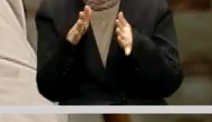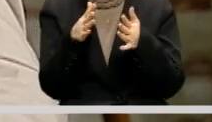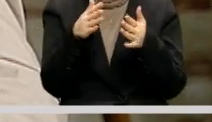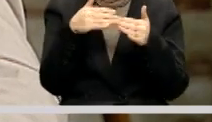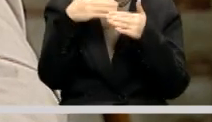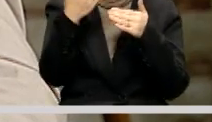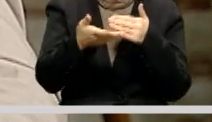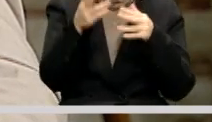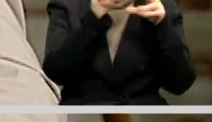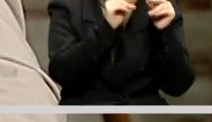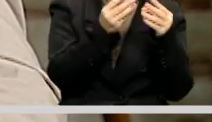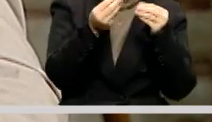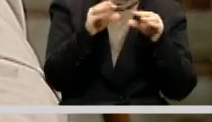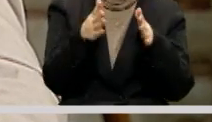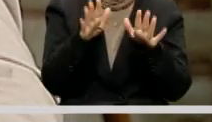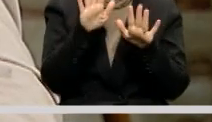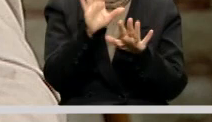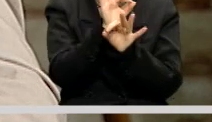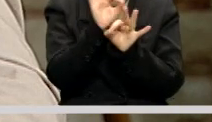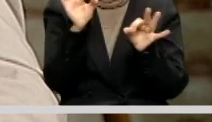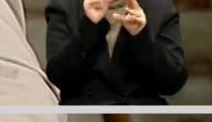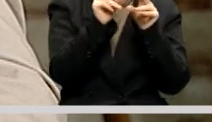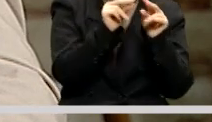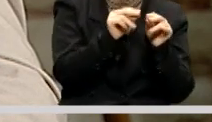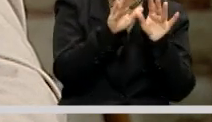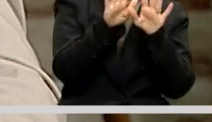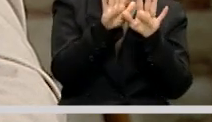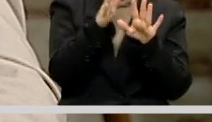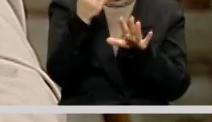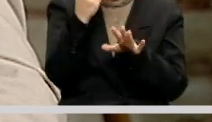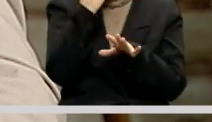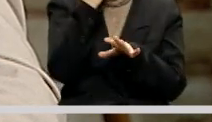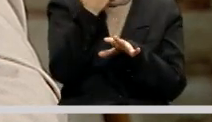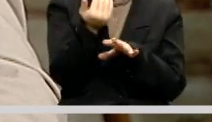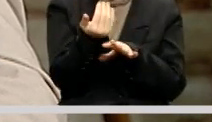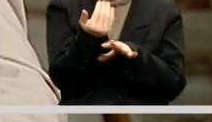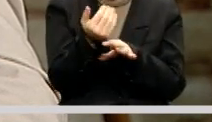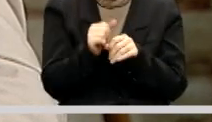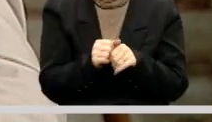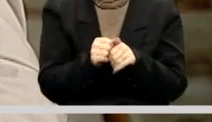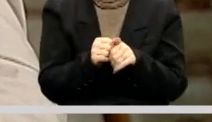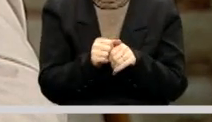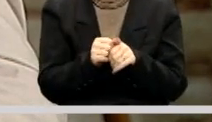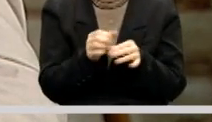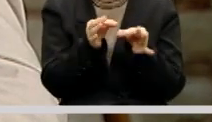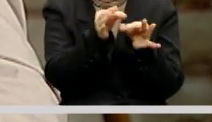tüm canlılar içinde insana has bir özellik bu. Uyku olmazsa olmazımız,